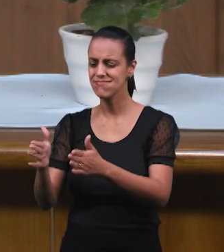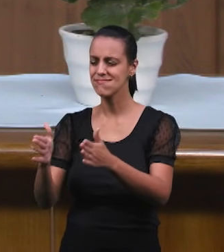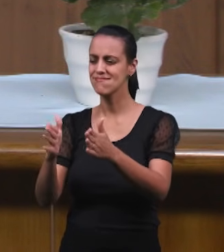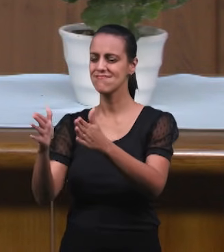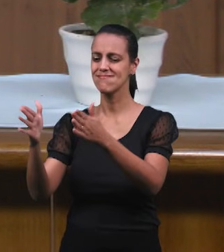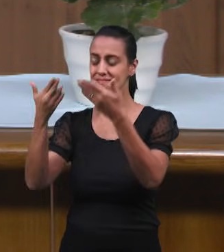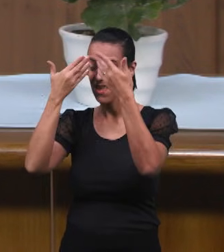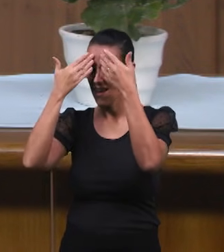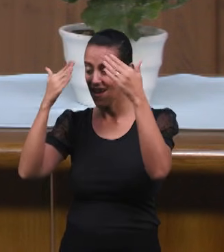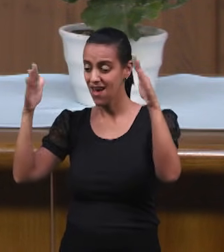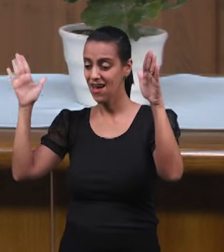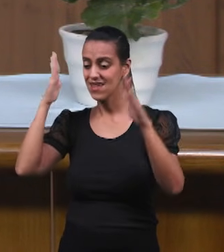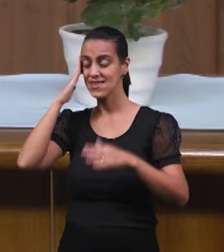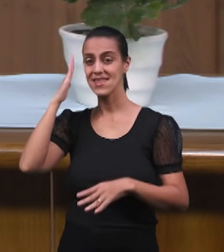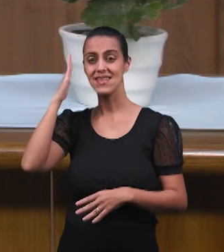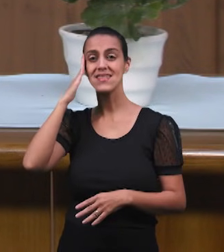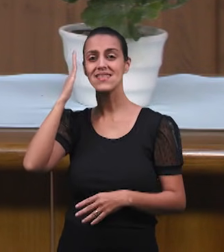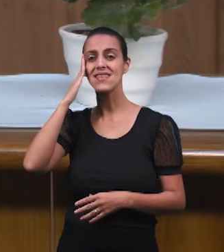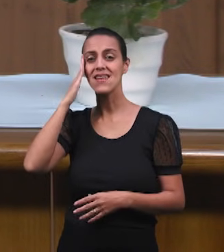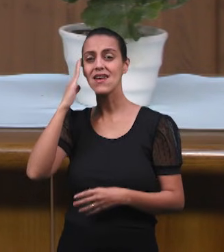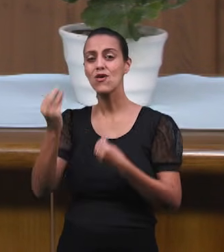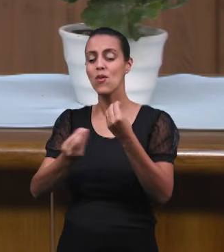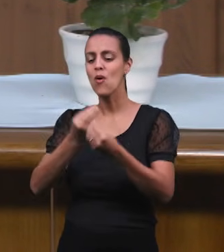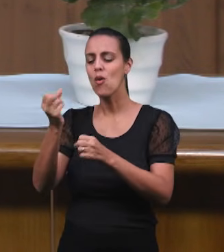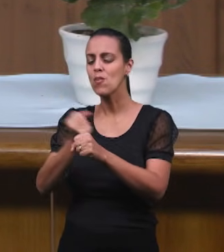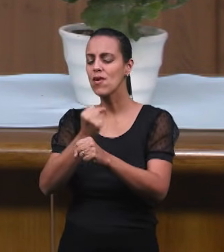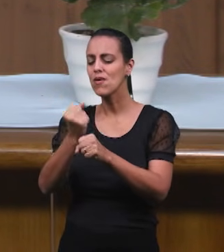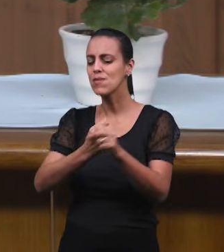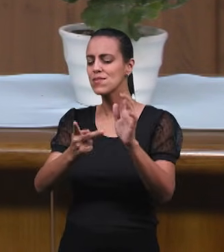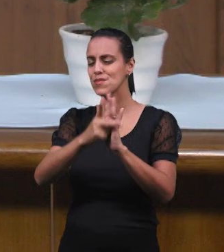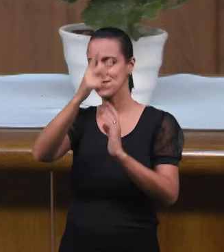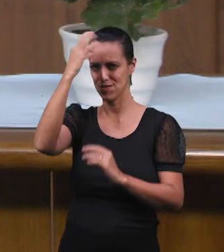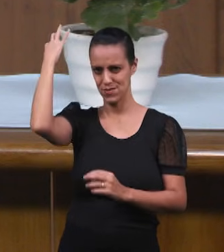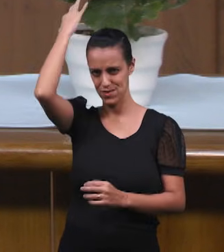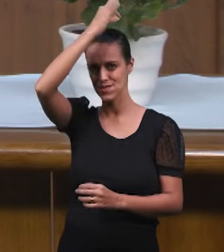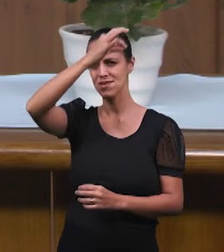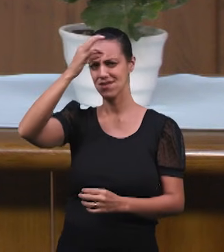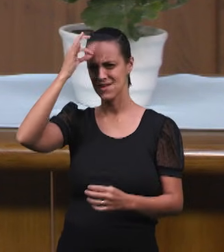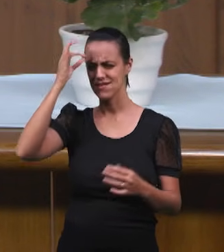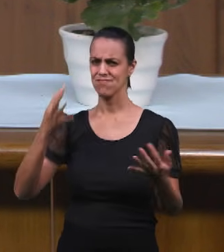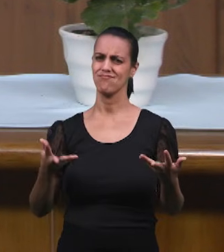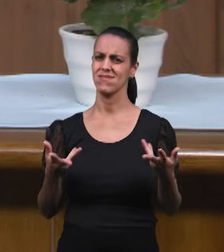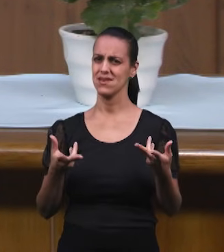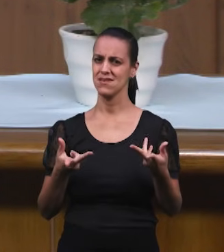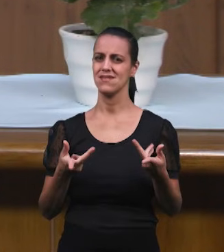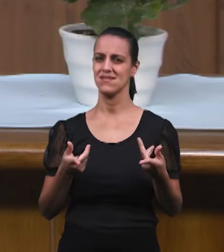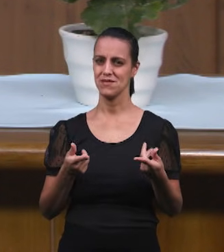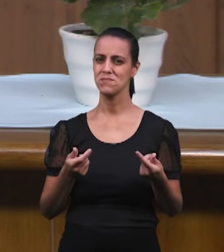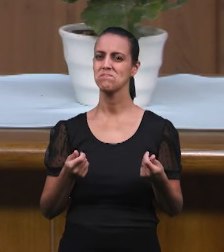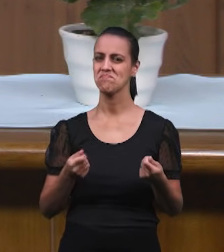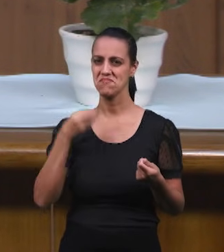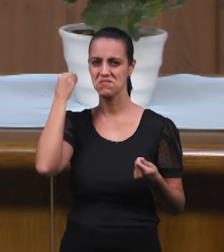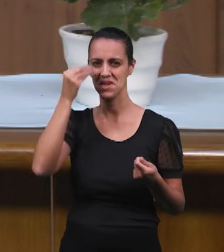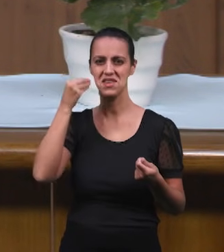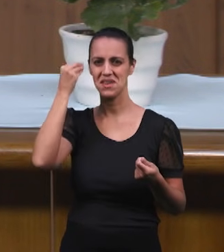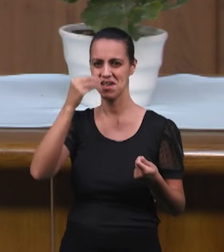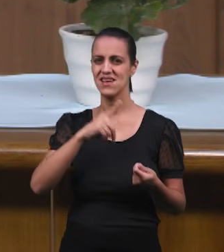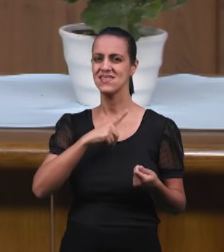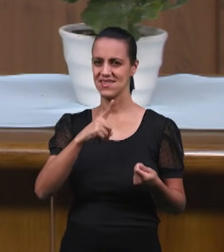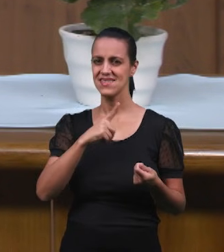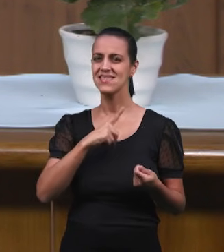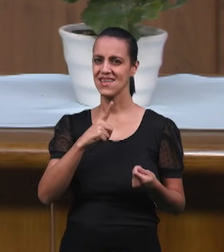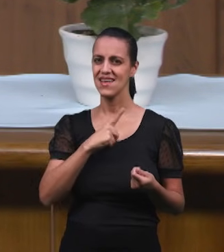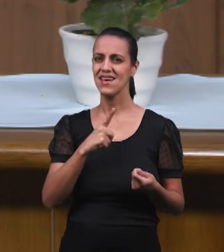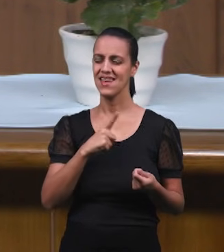devant nous pour vivre l'œuvre du Saint-Esprit du Seigneur. Cela est merveilleux. Cette expérience est